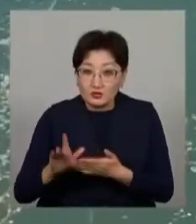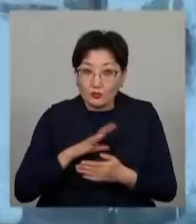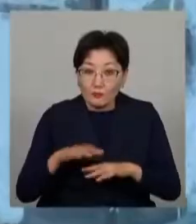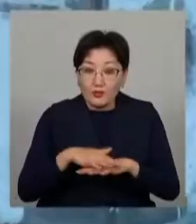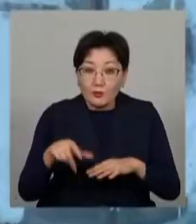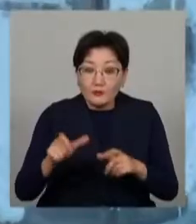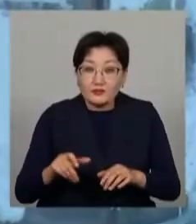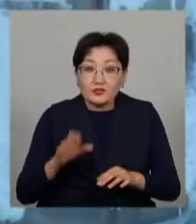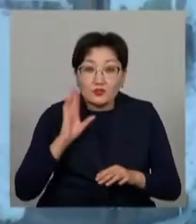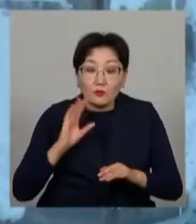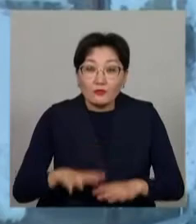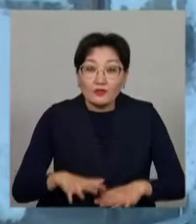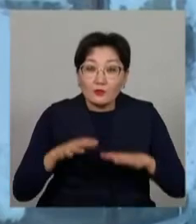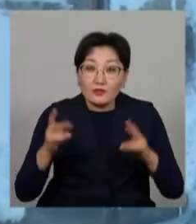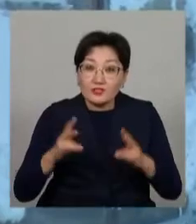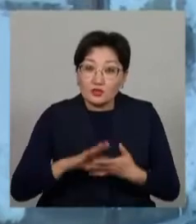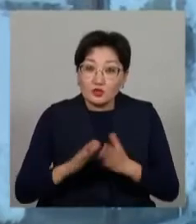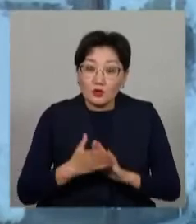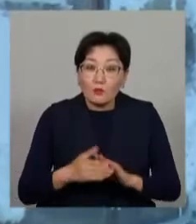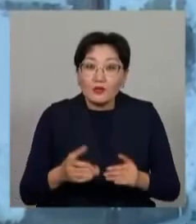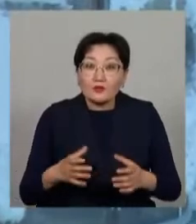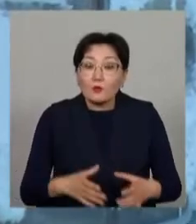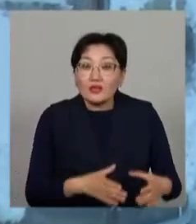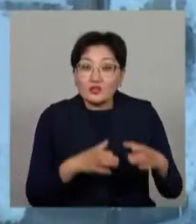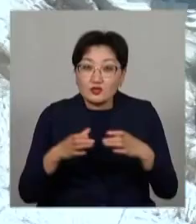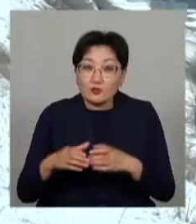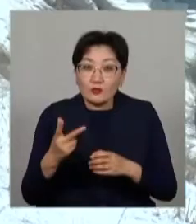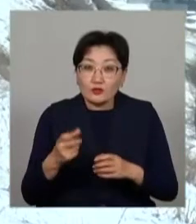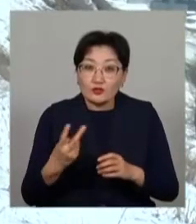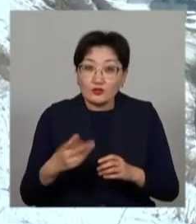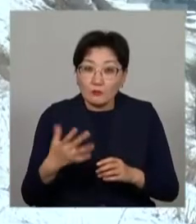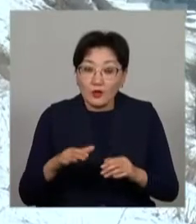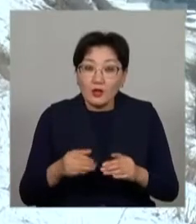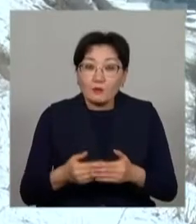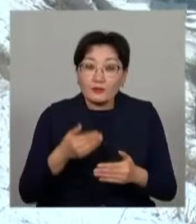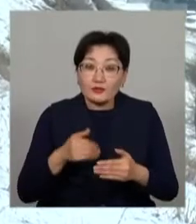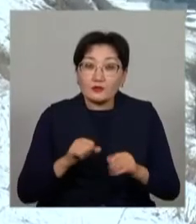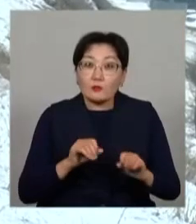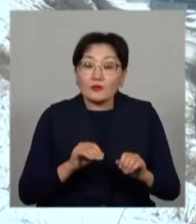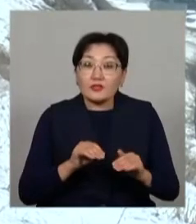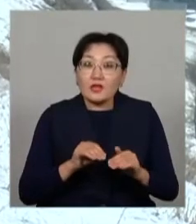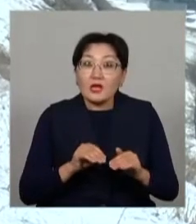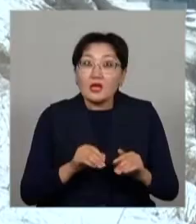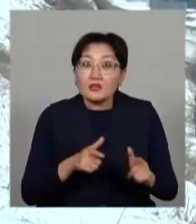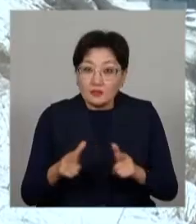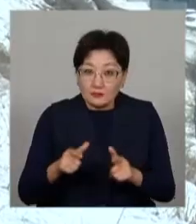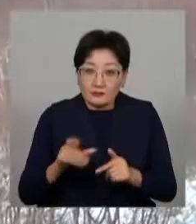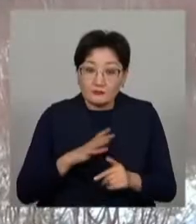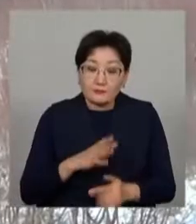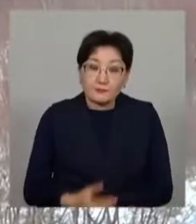су тасқынынан зардап шеккен жағдайда оларда орналастыратын 325 алдын ала пункт дайындалыпты.